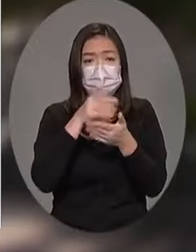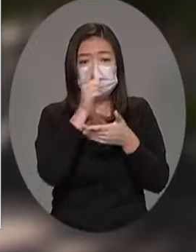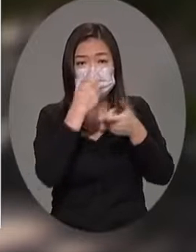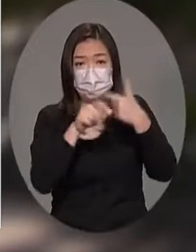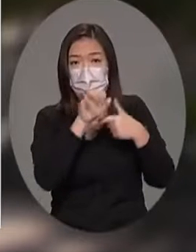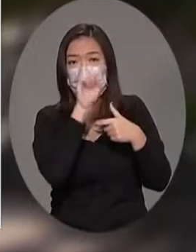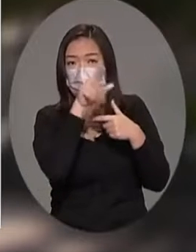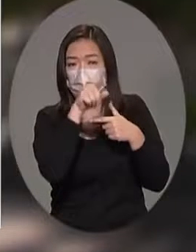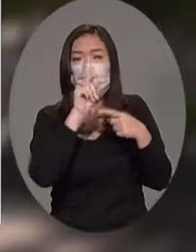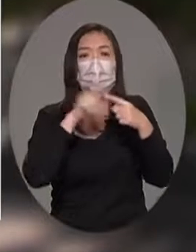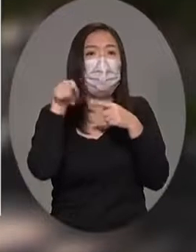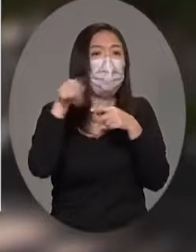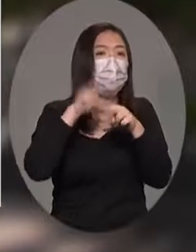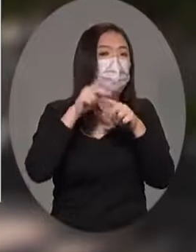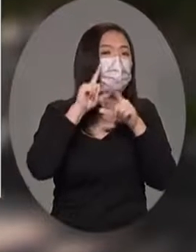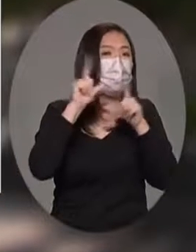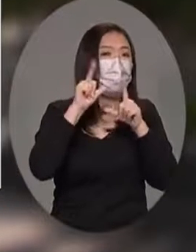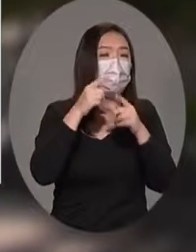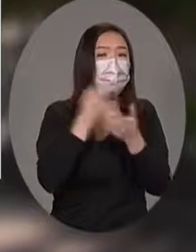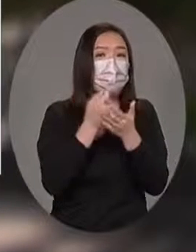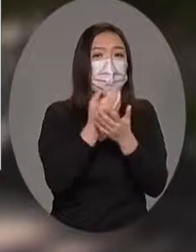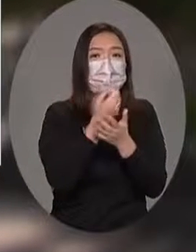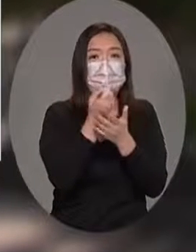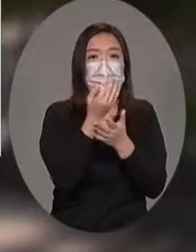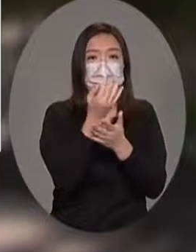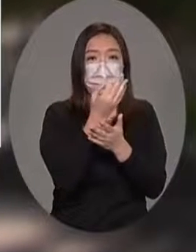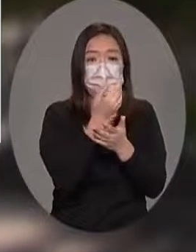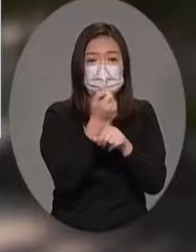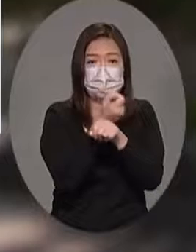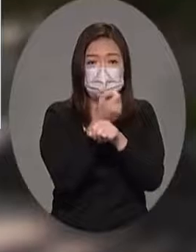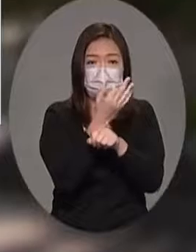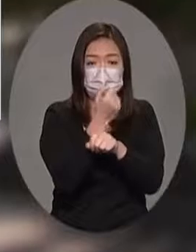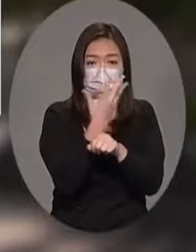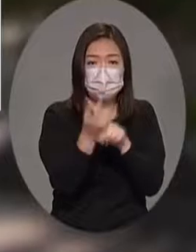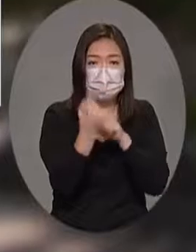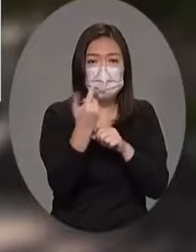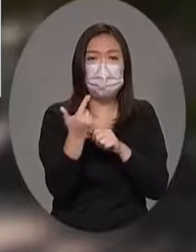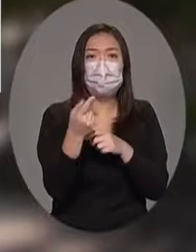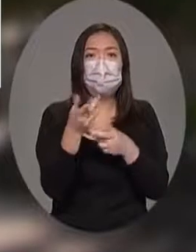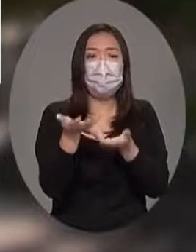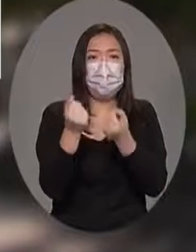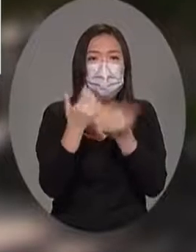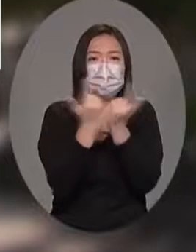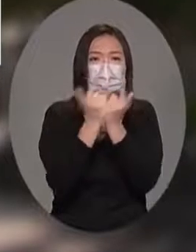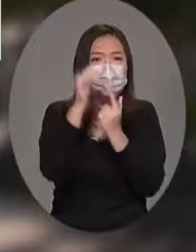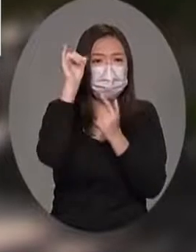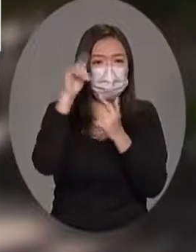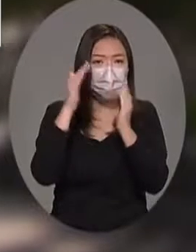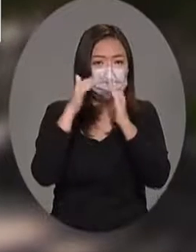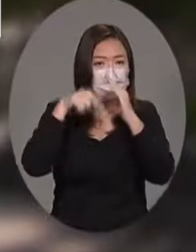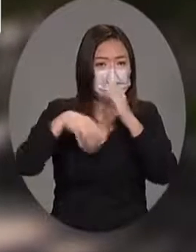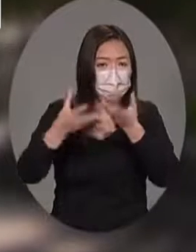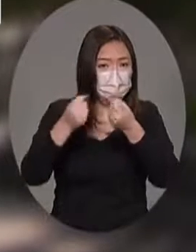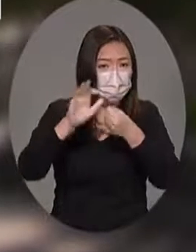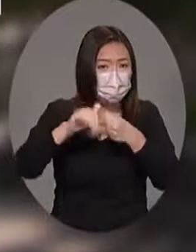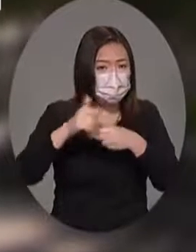便宜每隻賣35元，買家取貨地點是北角春秧街一個住宅，而賣家未有展示衛生證